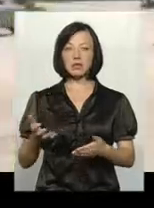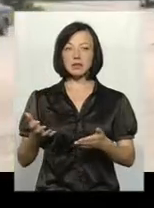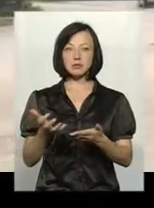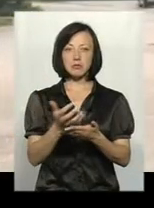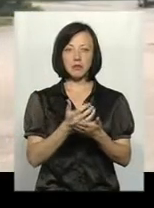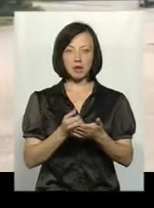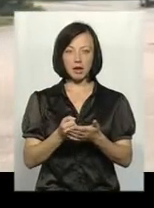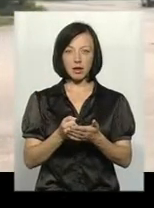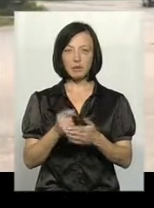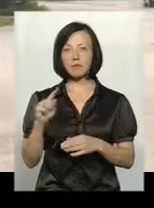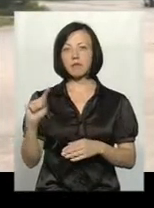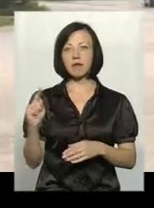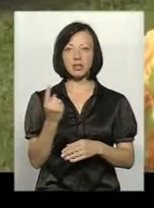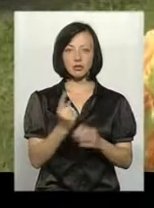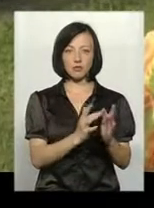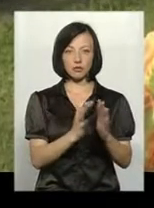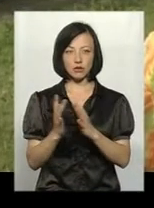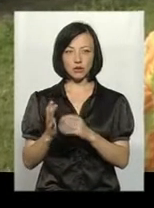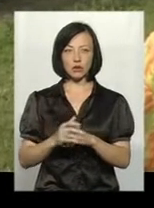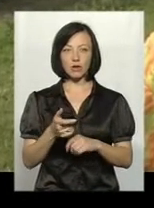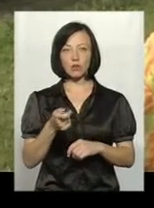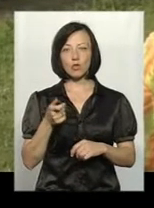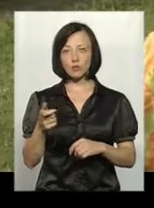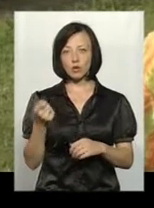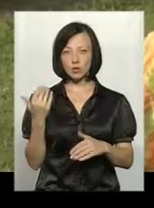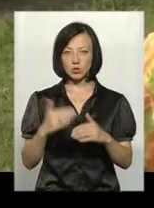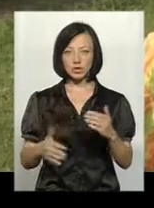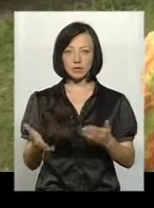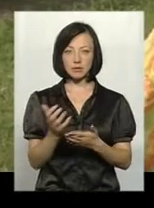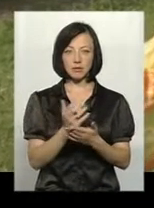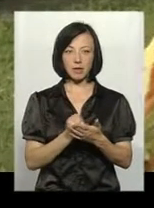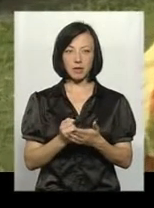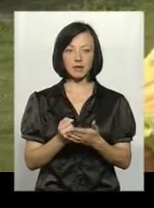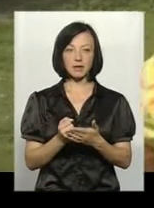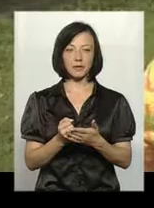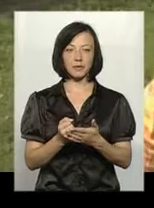присадибній ділянці перший урожай. Клубніку вже зібрали,